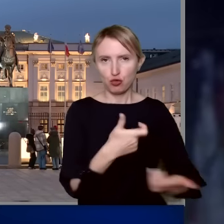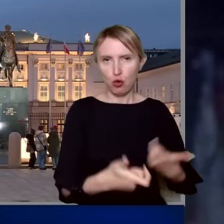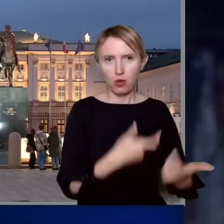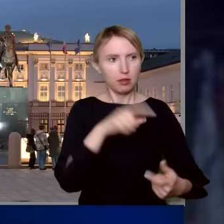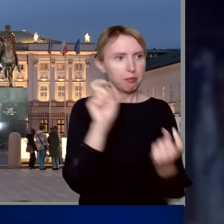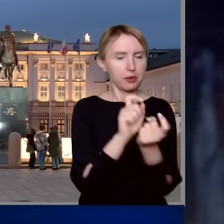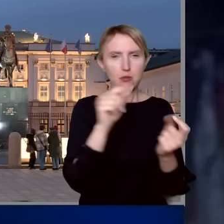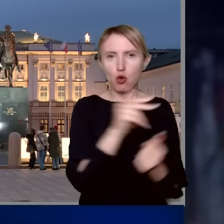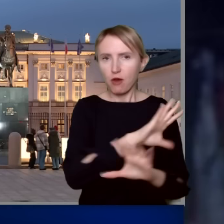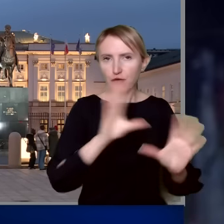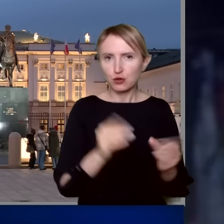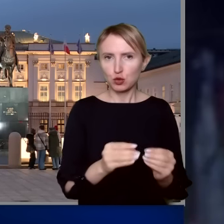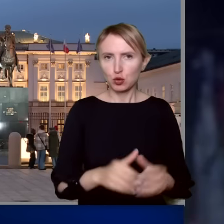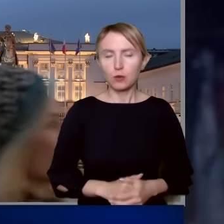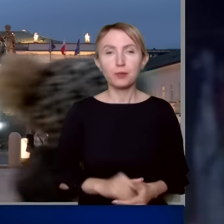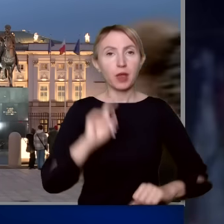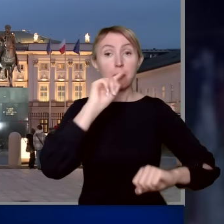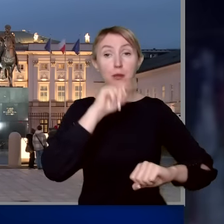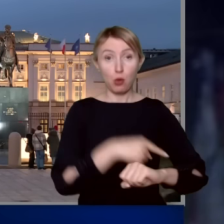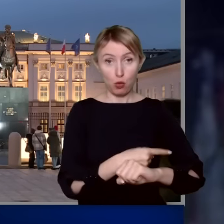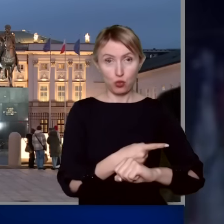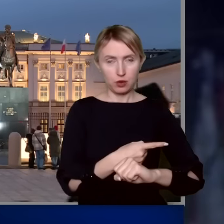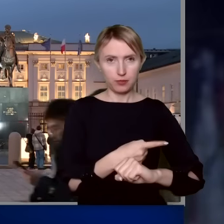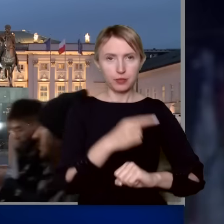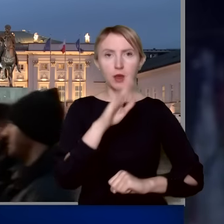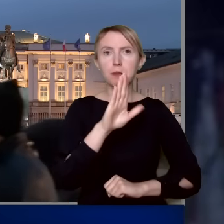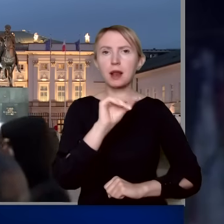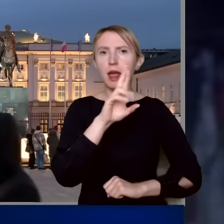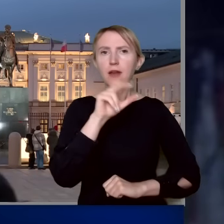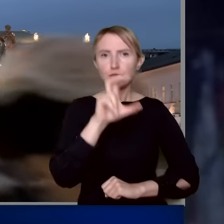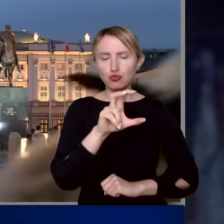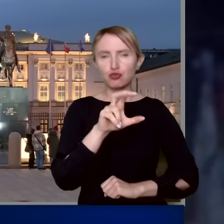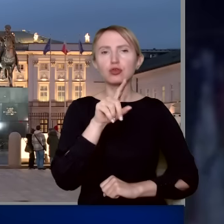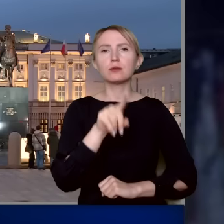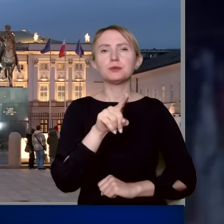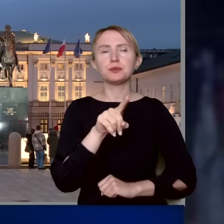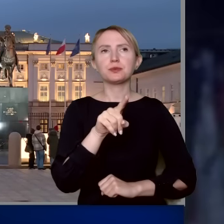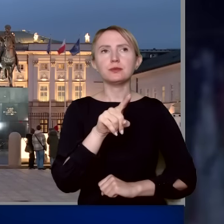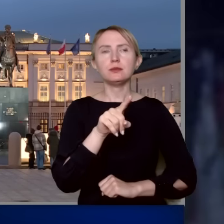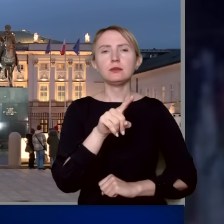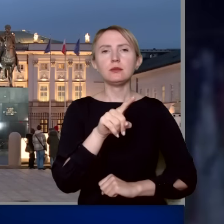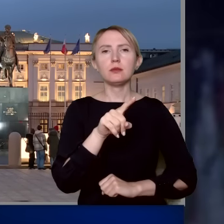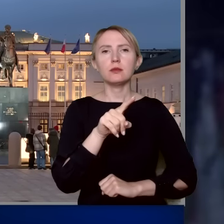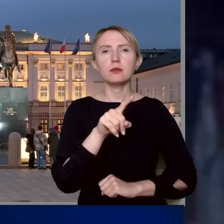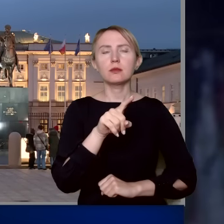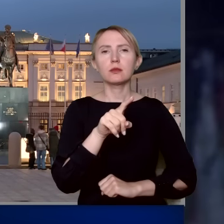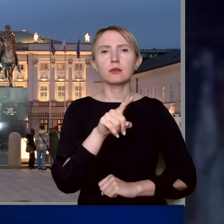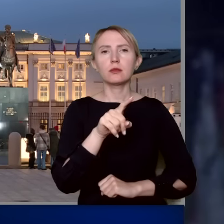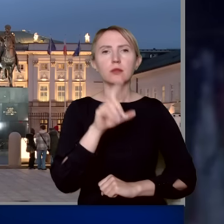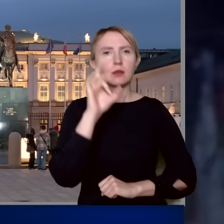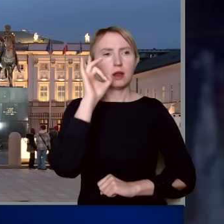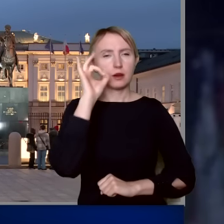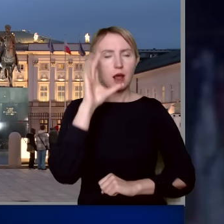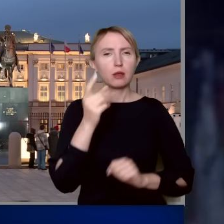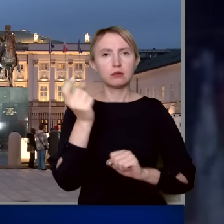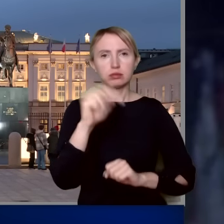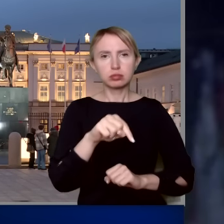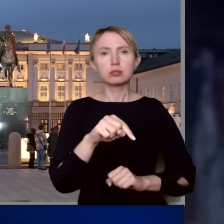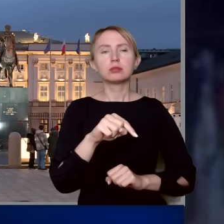zakwestionować. Prokurator Bilewicz wprowadzony przez Rano, następnie